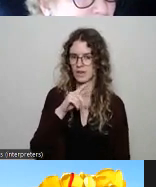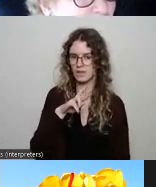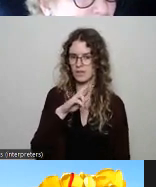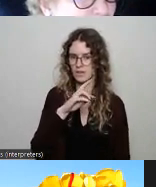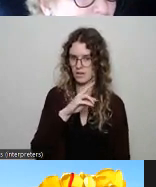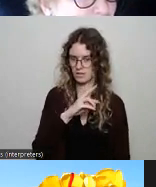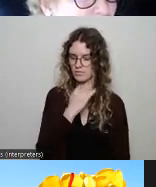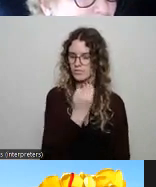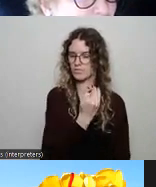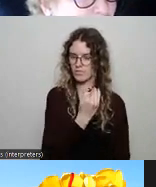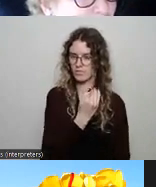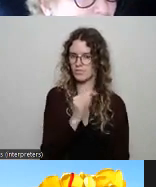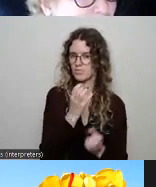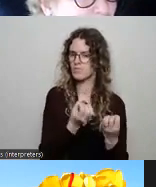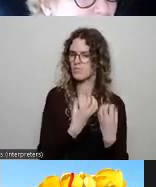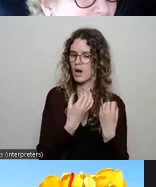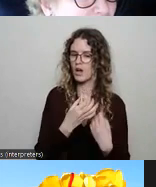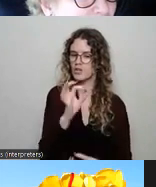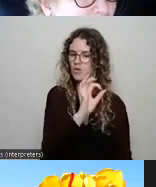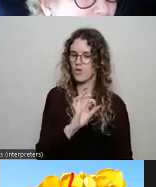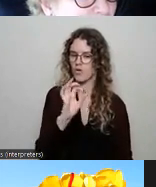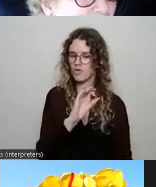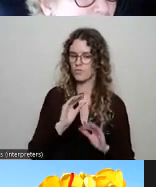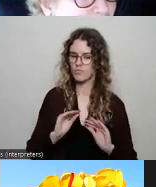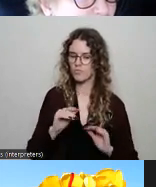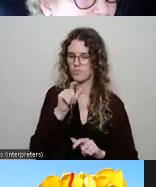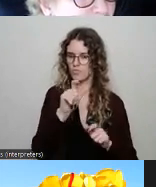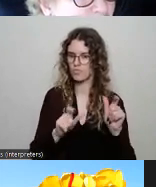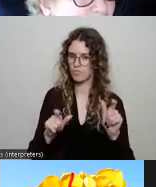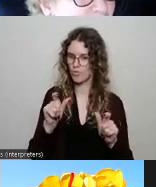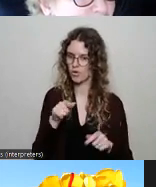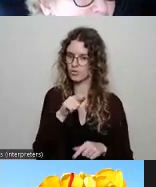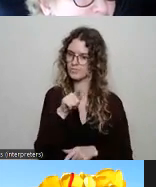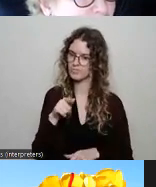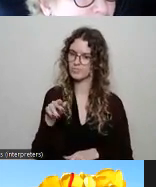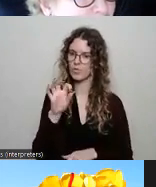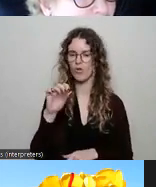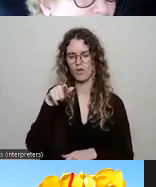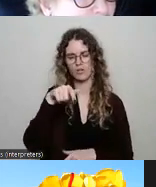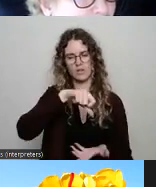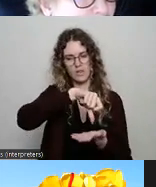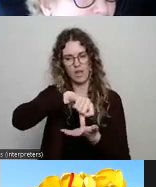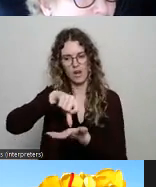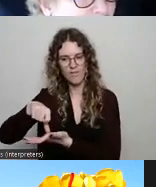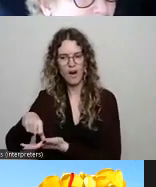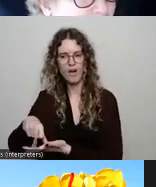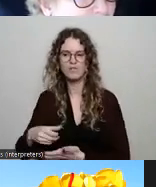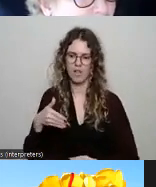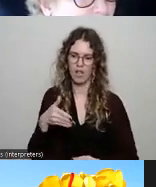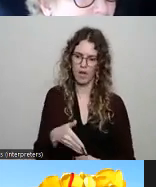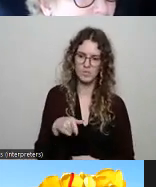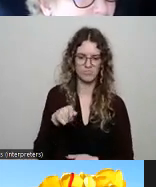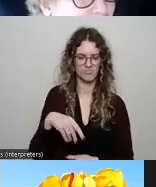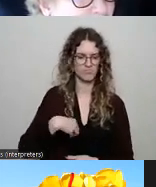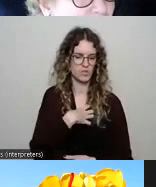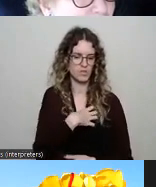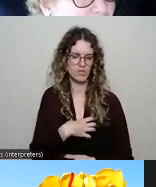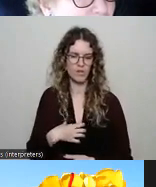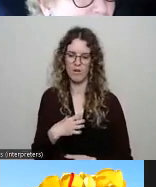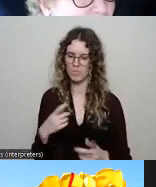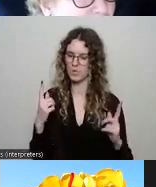pasakymas dėl mokytojų pasitelkimo, dėl to, kad jie dalyvautų ir įsipareigotų, tai yra tikrai kritinės reikšmės dalykas. Tai yra